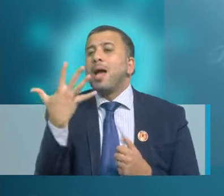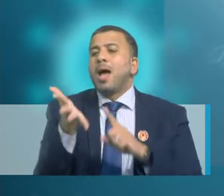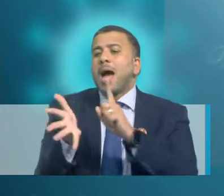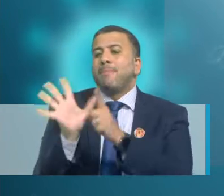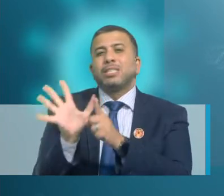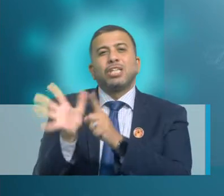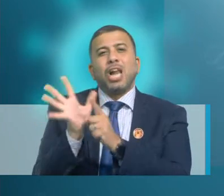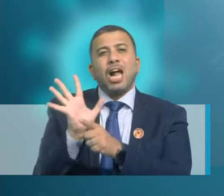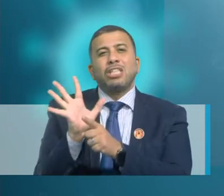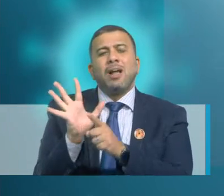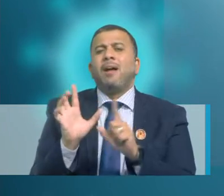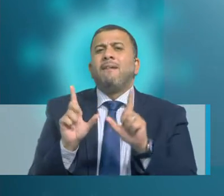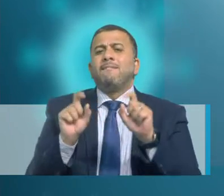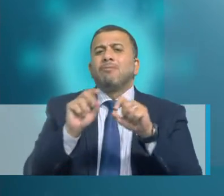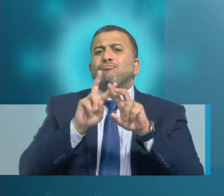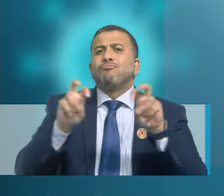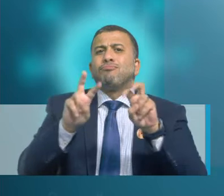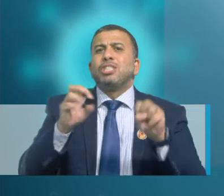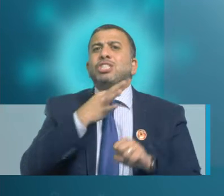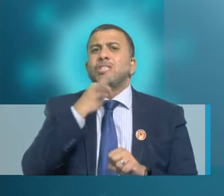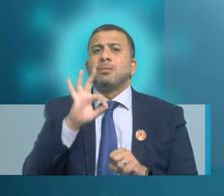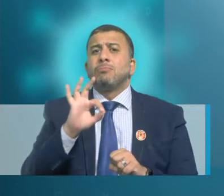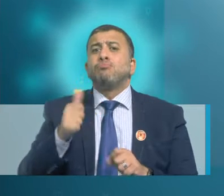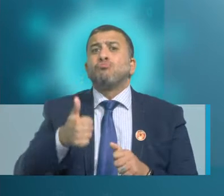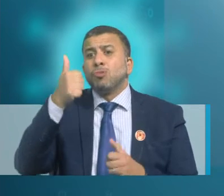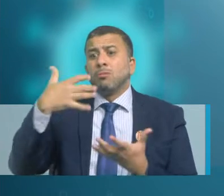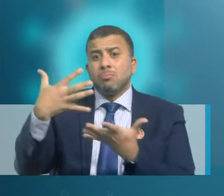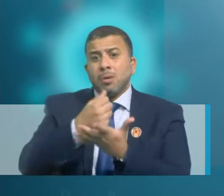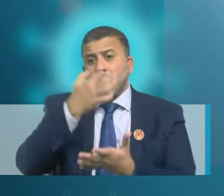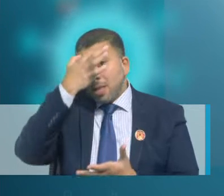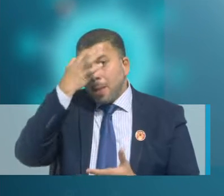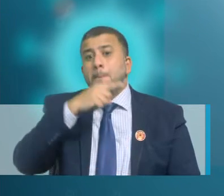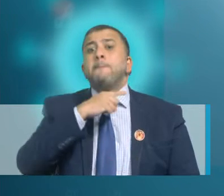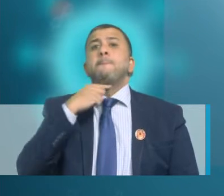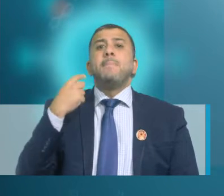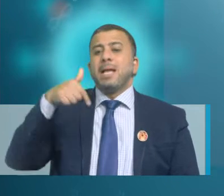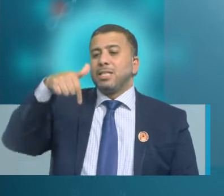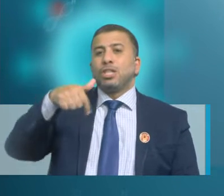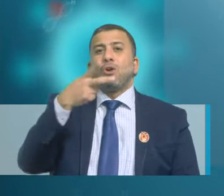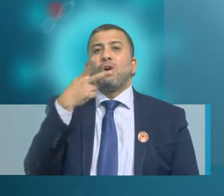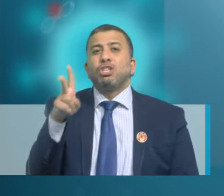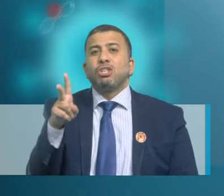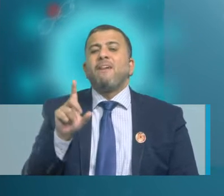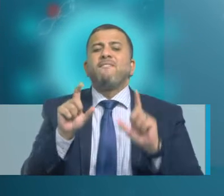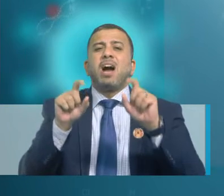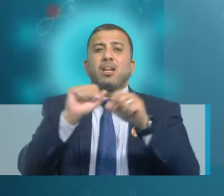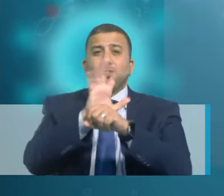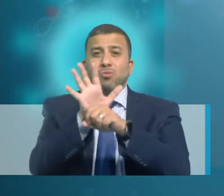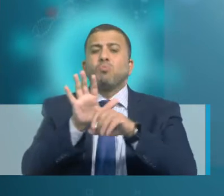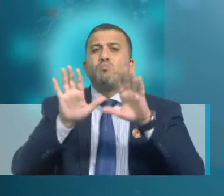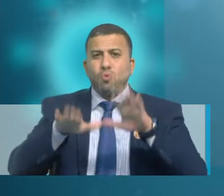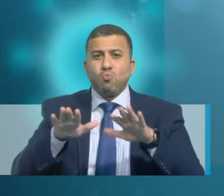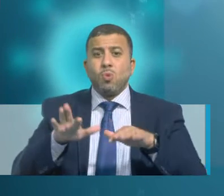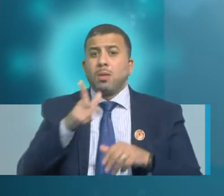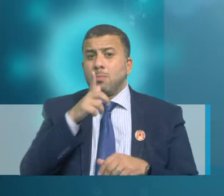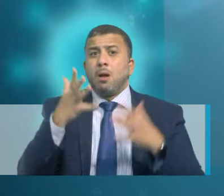321,515 فحصاً جديداً لفيروس كوفيد-19، كشف عن 126 حالة إصابة جديدة بالفيروس،